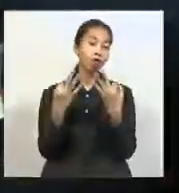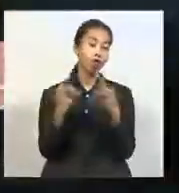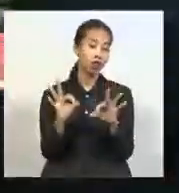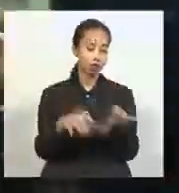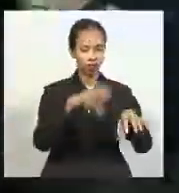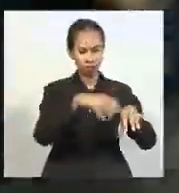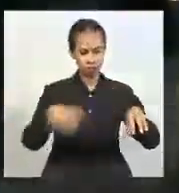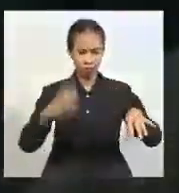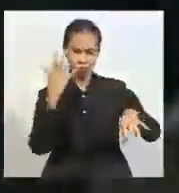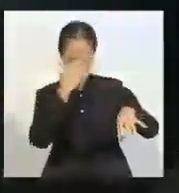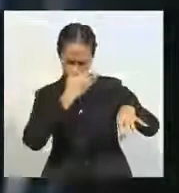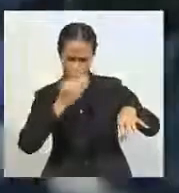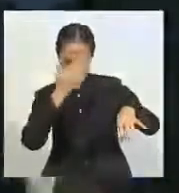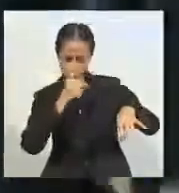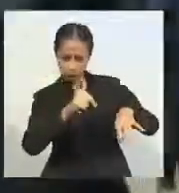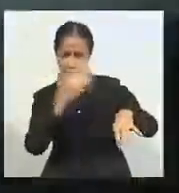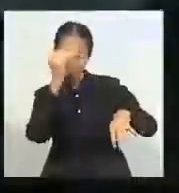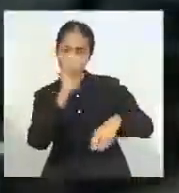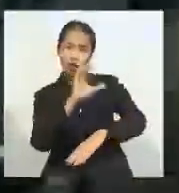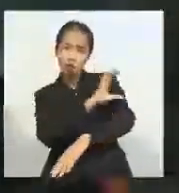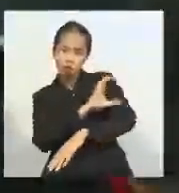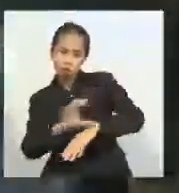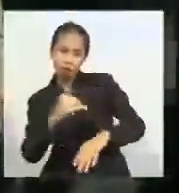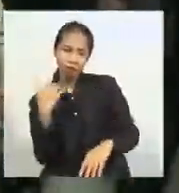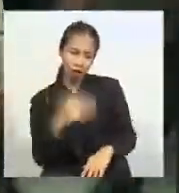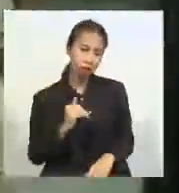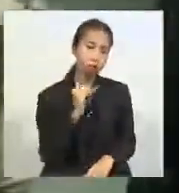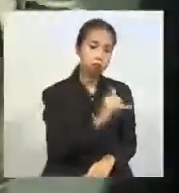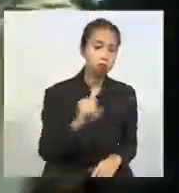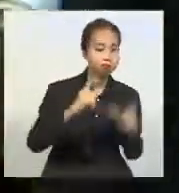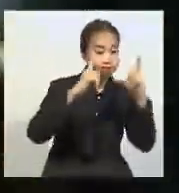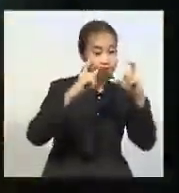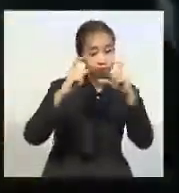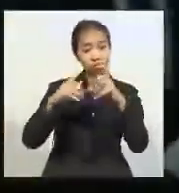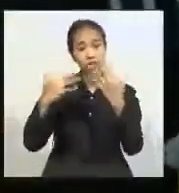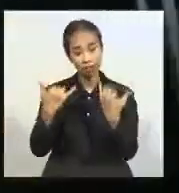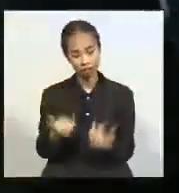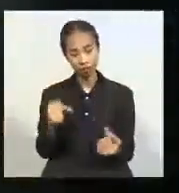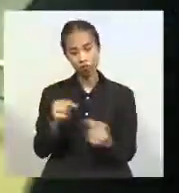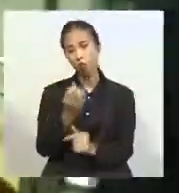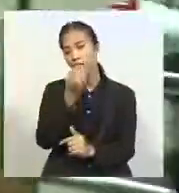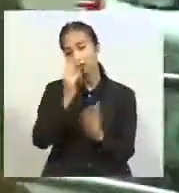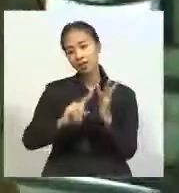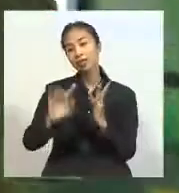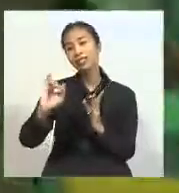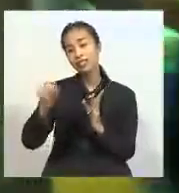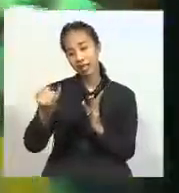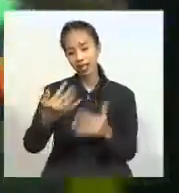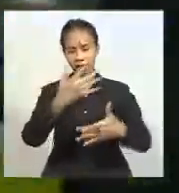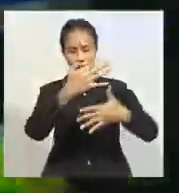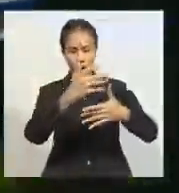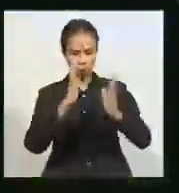านีแถวนี้สวยๆทั้งนั้นหลายคนไปนั่งรถไฟเที่ยวถ่ายรูป แล้วก็ตอนนี้กินเจพอดีไงเยาวราชก็เลยคึก